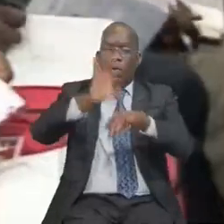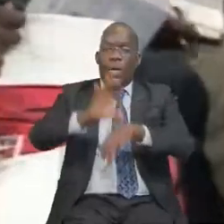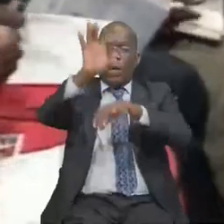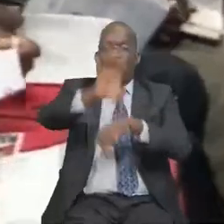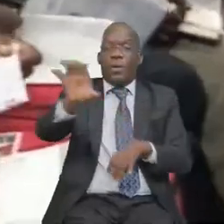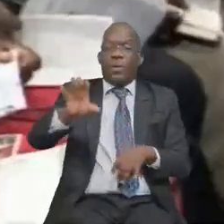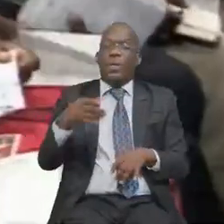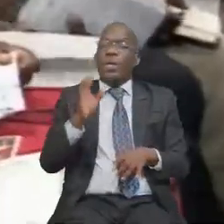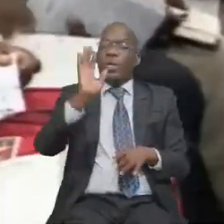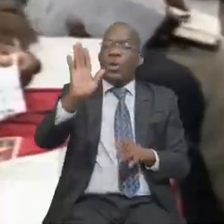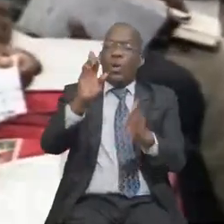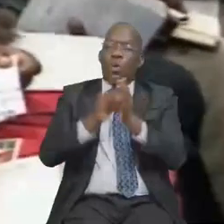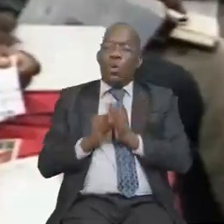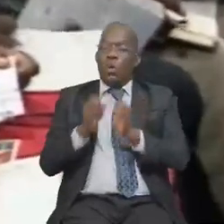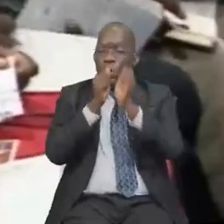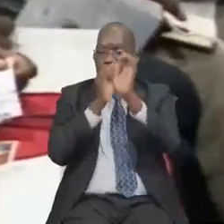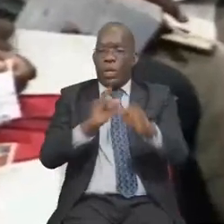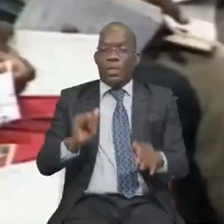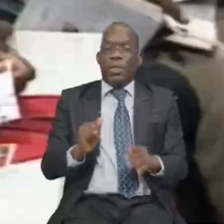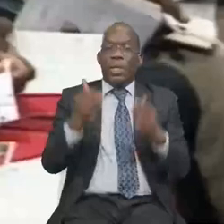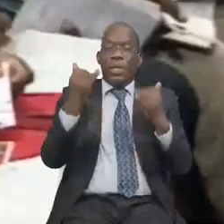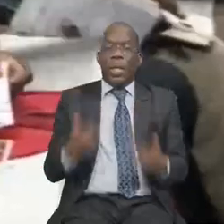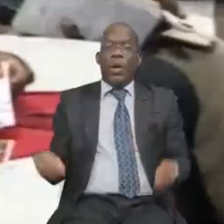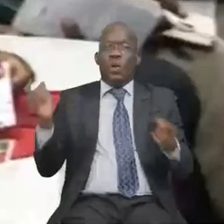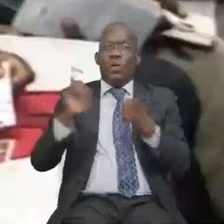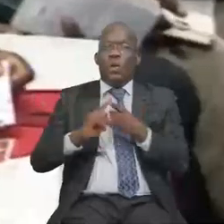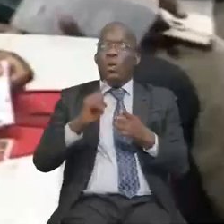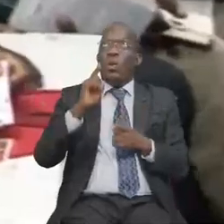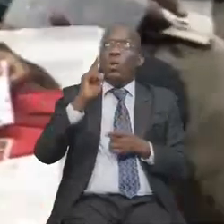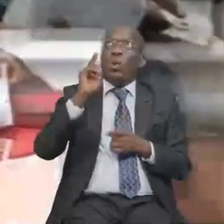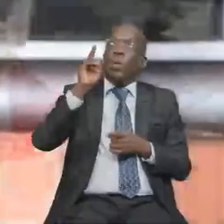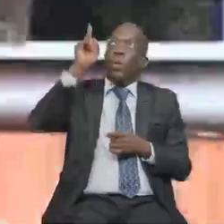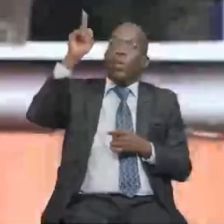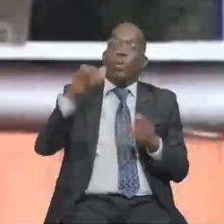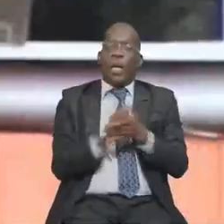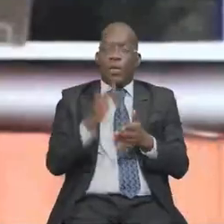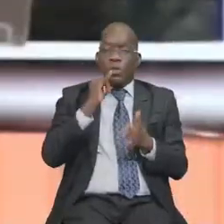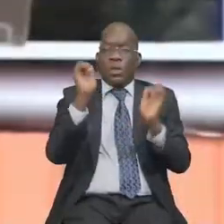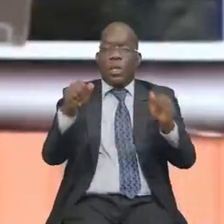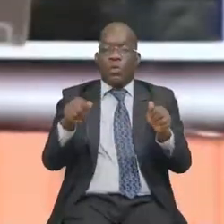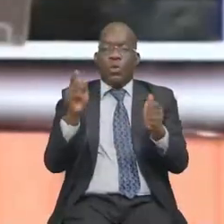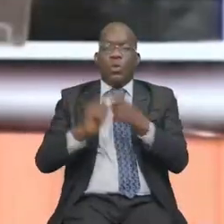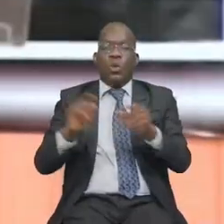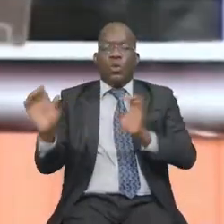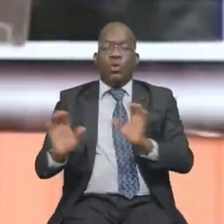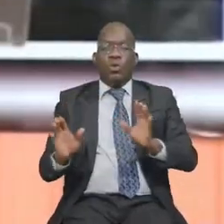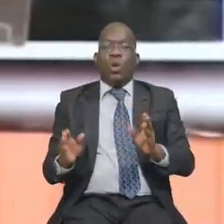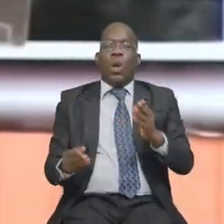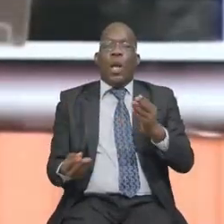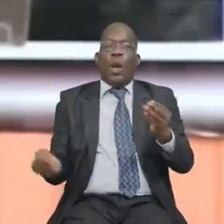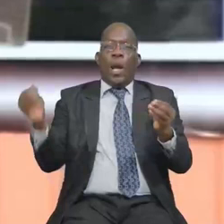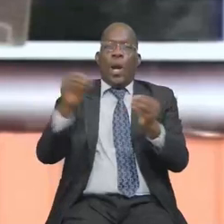toi, maintenant, à celui qui est capable de faire